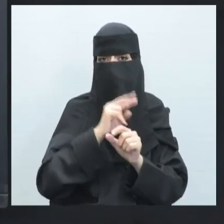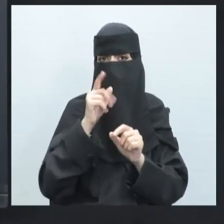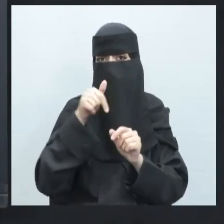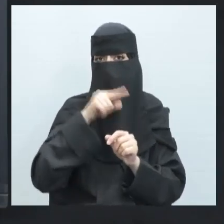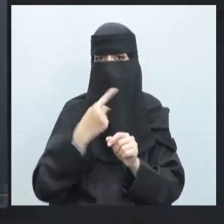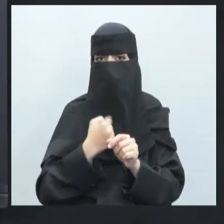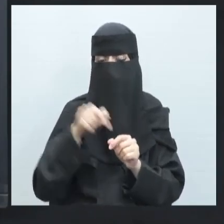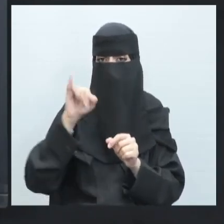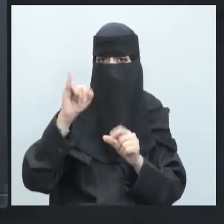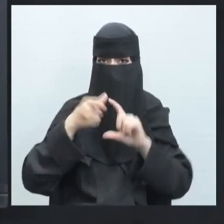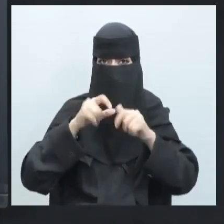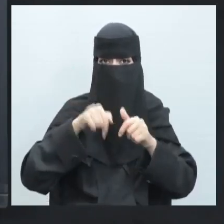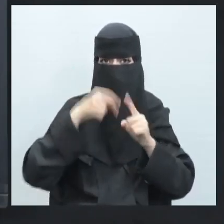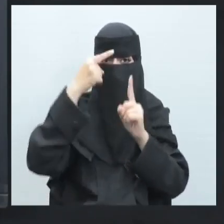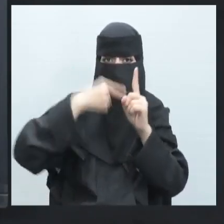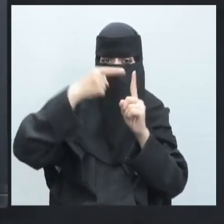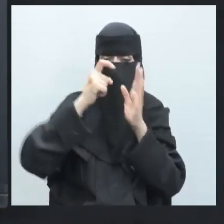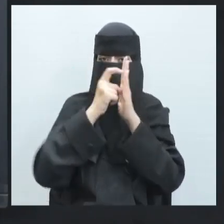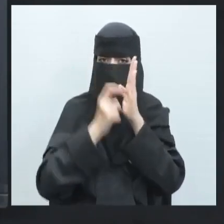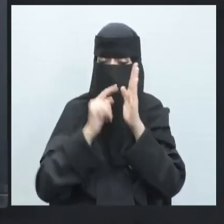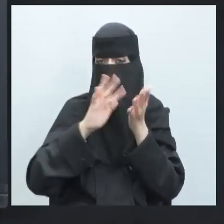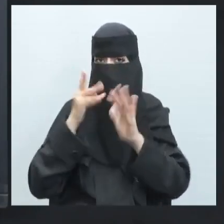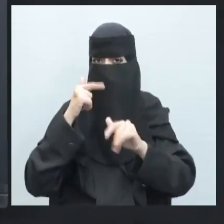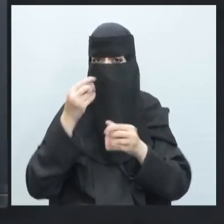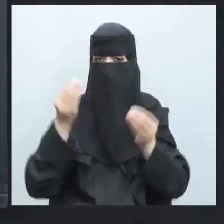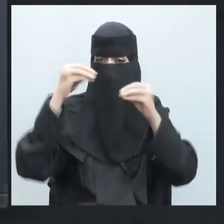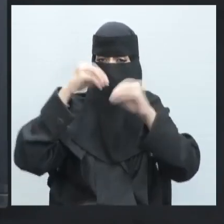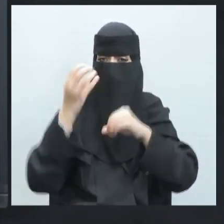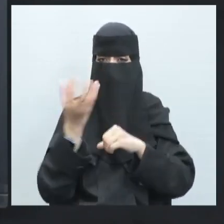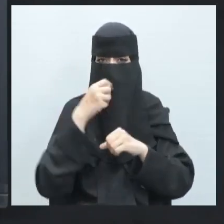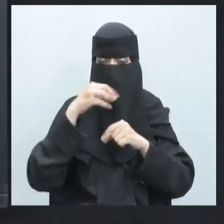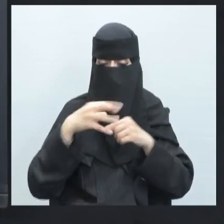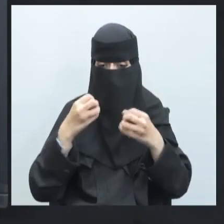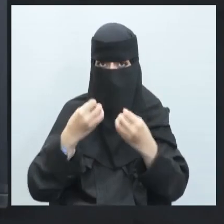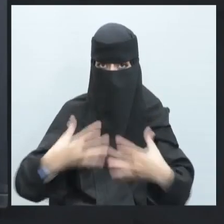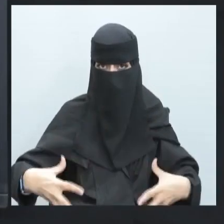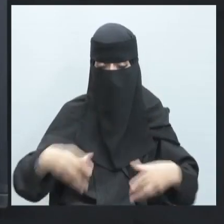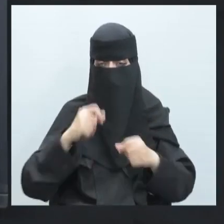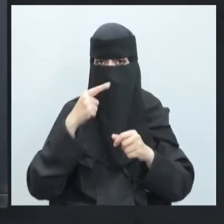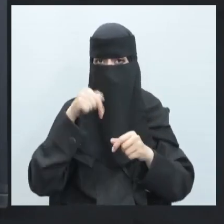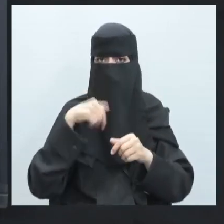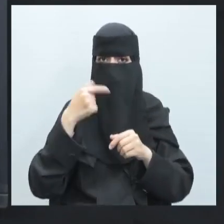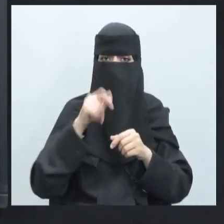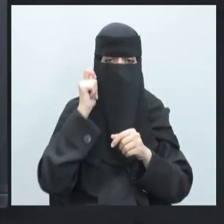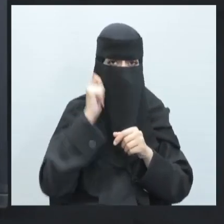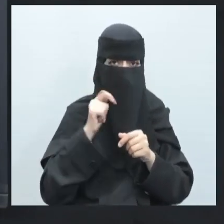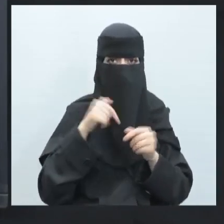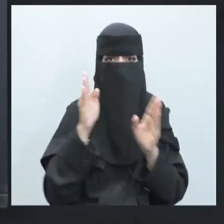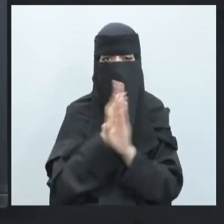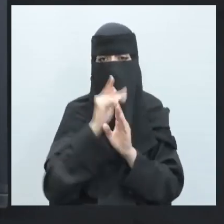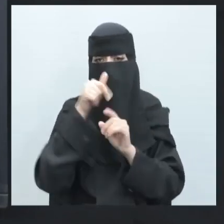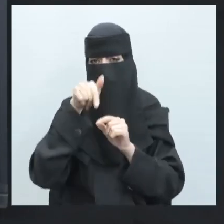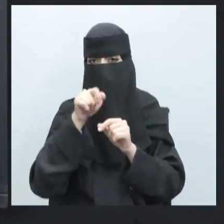مخالفه للمعايير والضوابط وقد يكبد المنظمه خسائر وقد كبدا ايضا عقوبات في حال انها خالفت